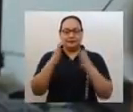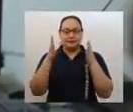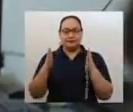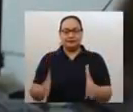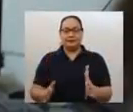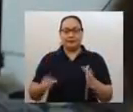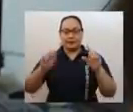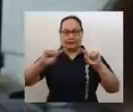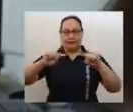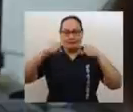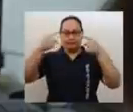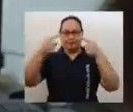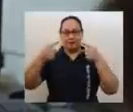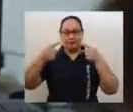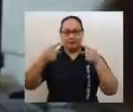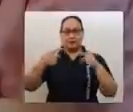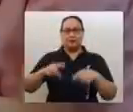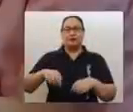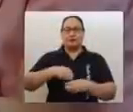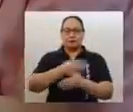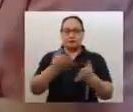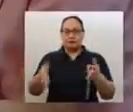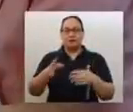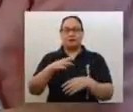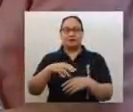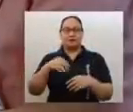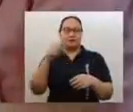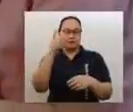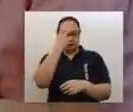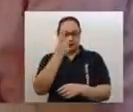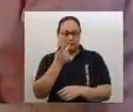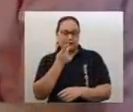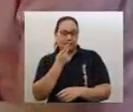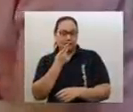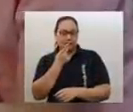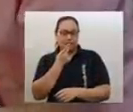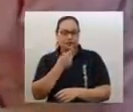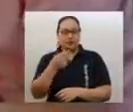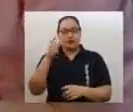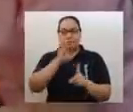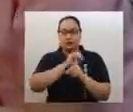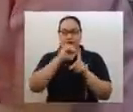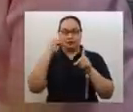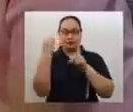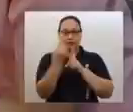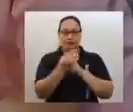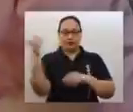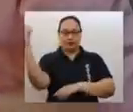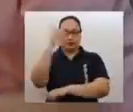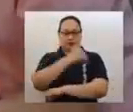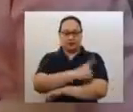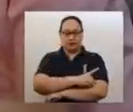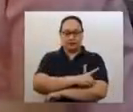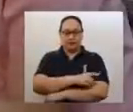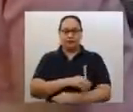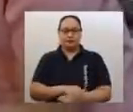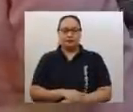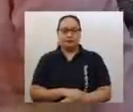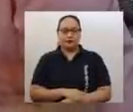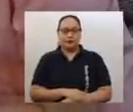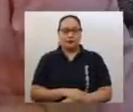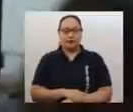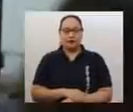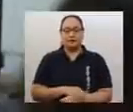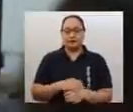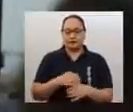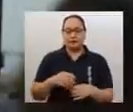Ipamamahagi ng advisor sa mga magulang ang mga SIPACs para sa unang markahan sa araw ng orientation.